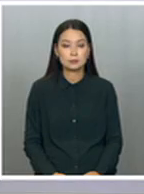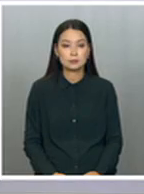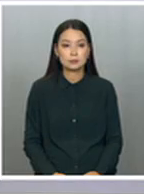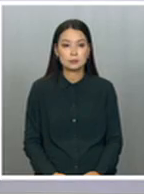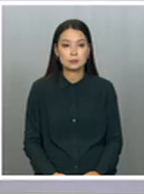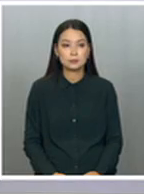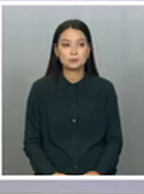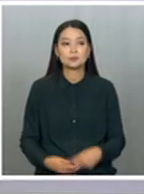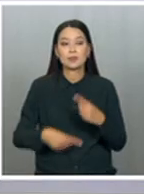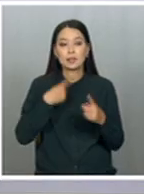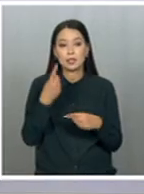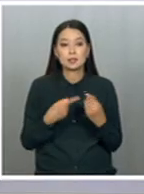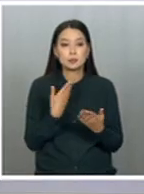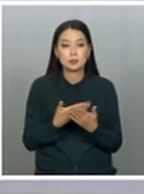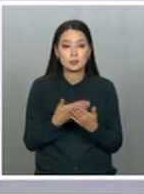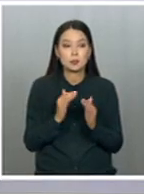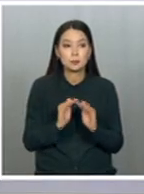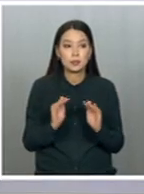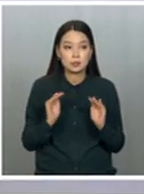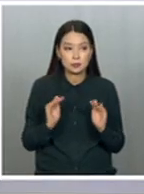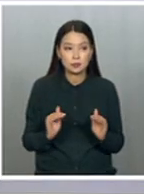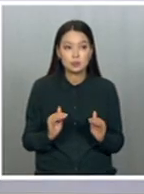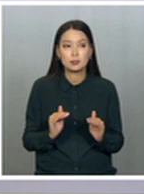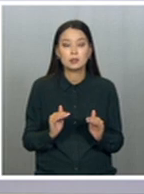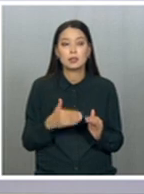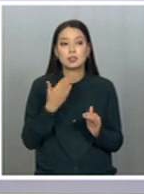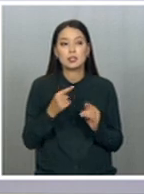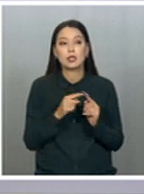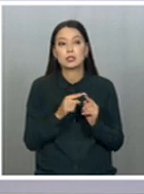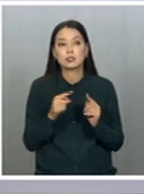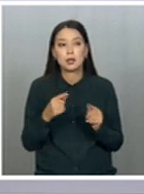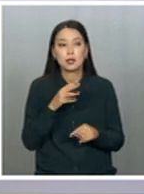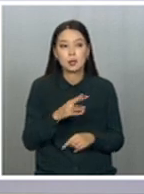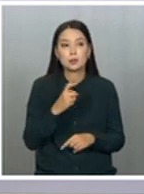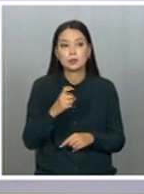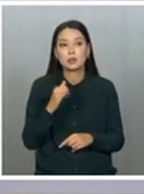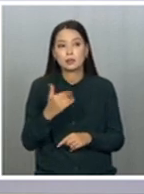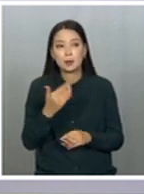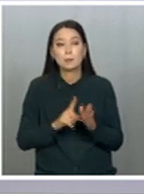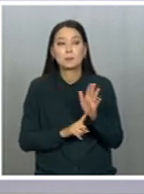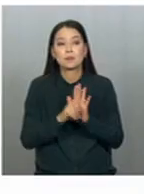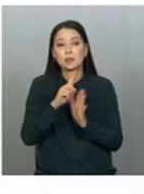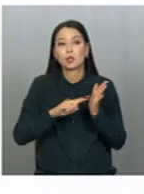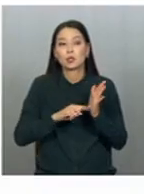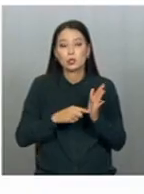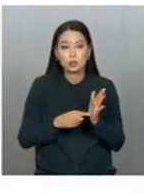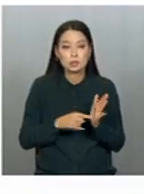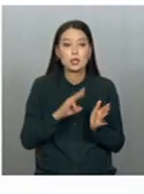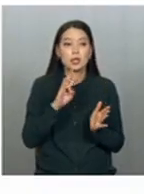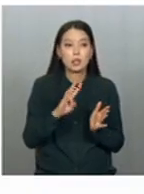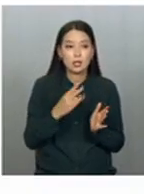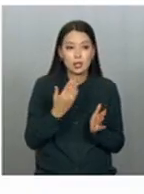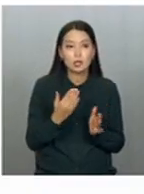Келесі мысал балалар, m0 координаттар x0, y0 болатын бастапқы нүктесі n